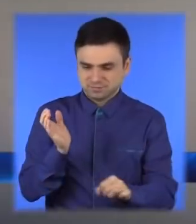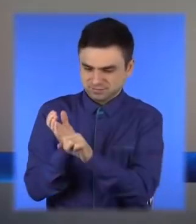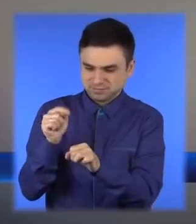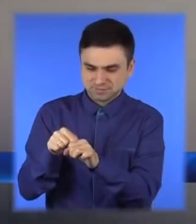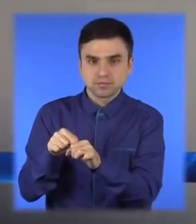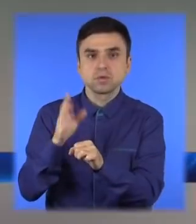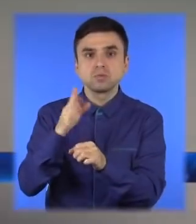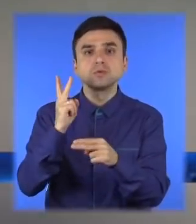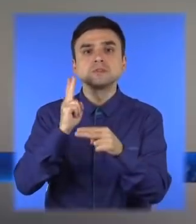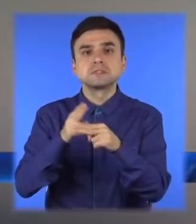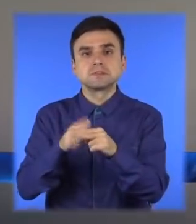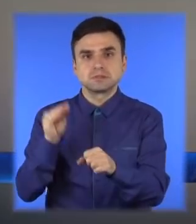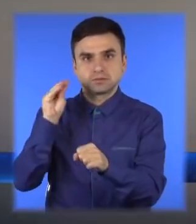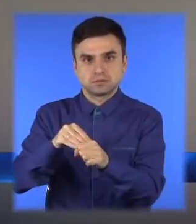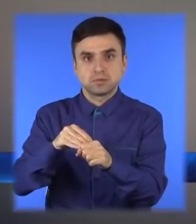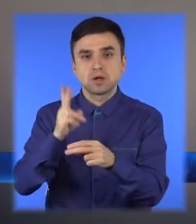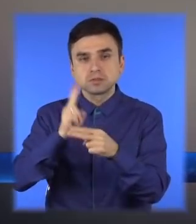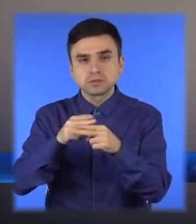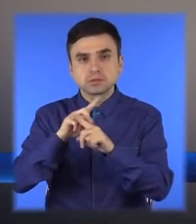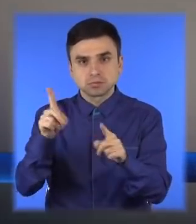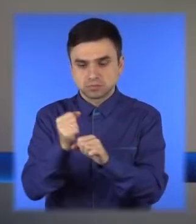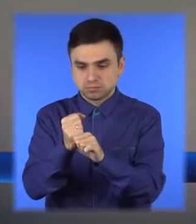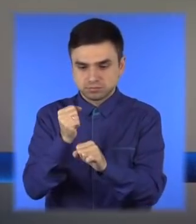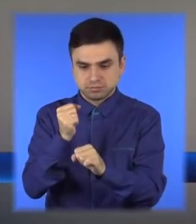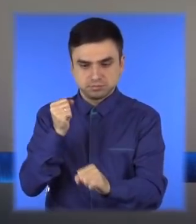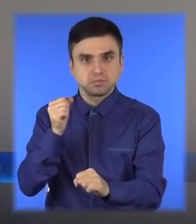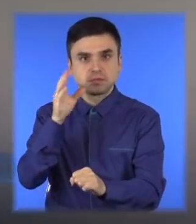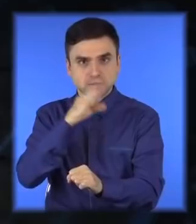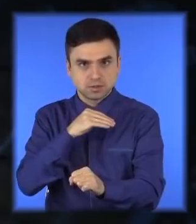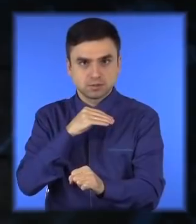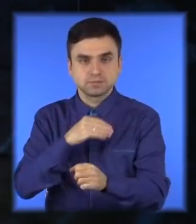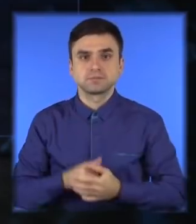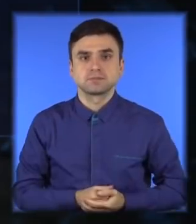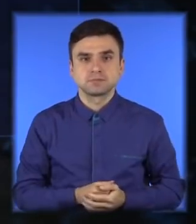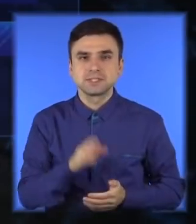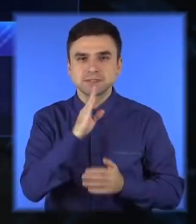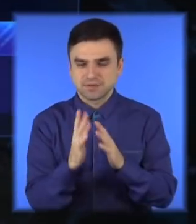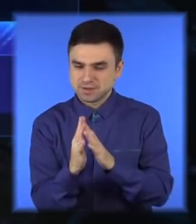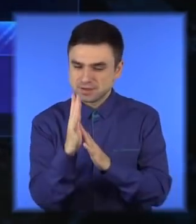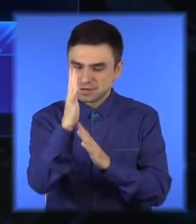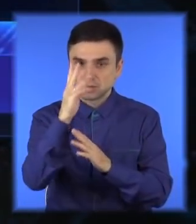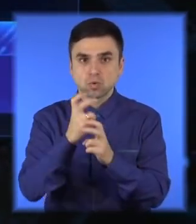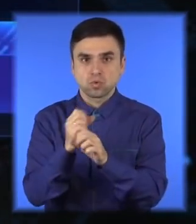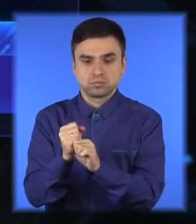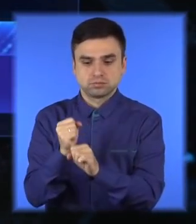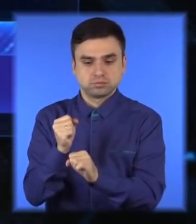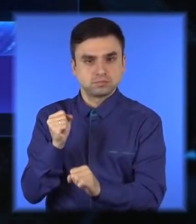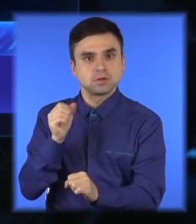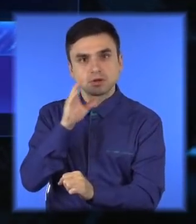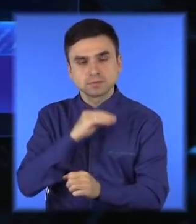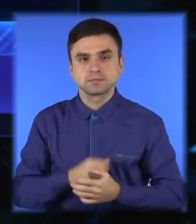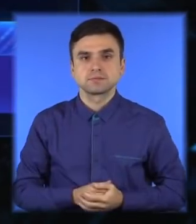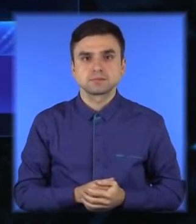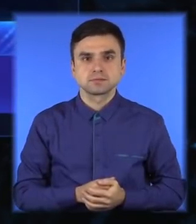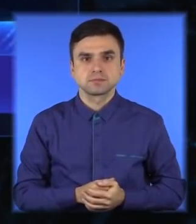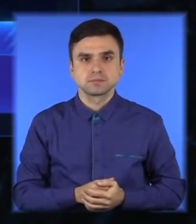проте вона надасть можливість Кришталевій Саші встати на ноги. Кость росте, они растут, и